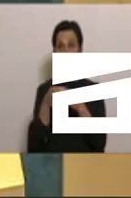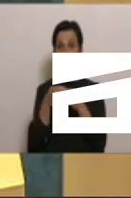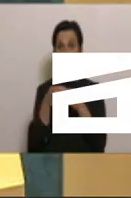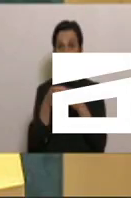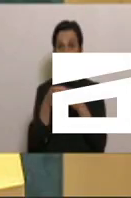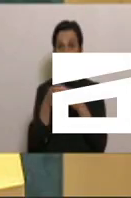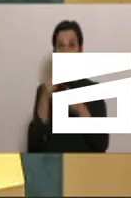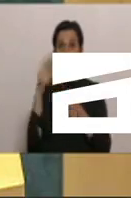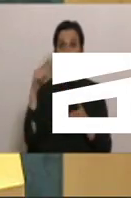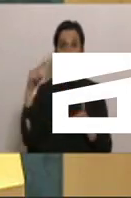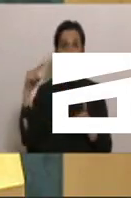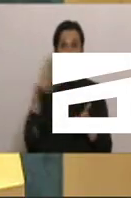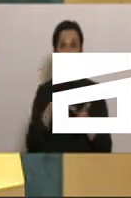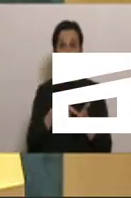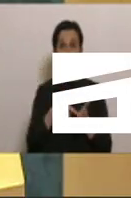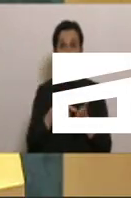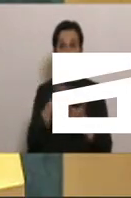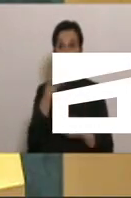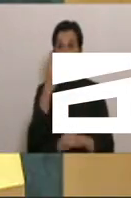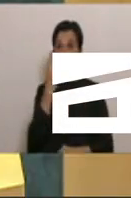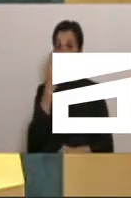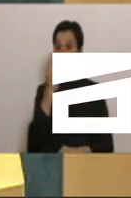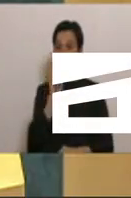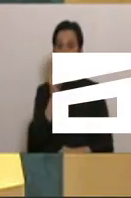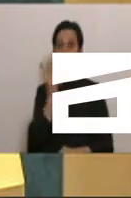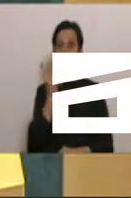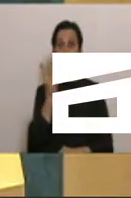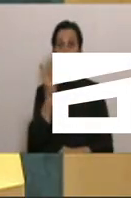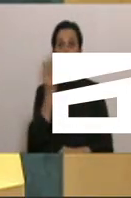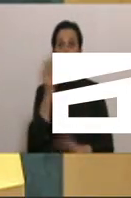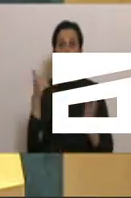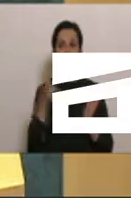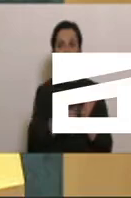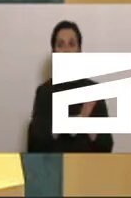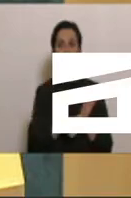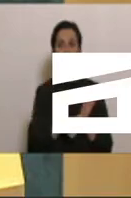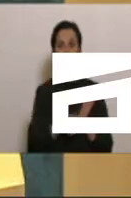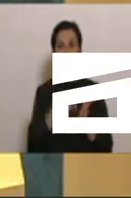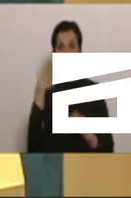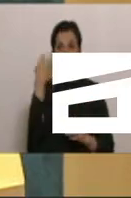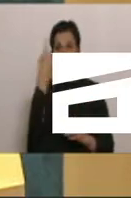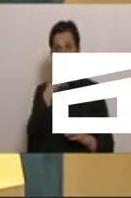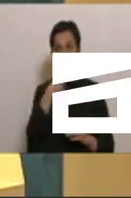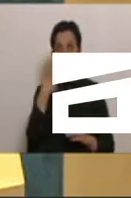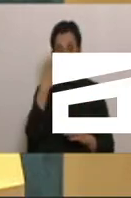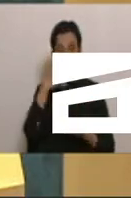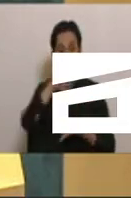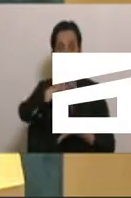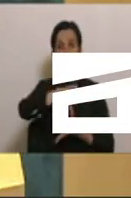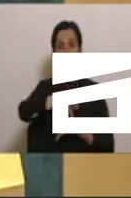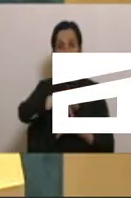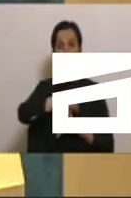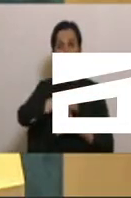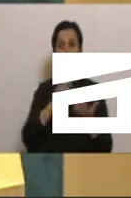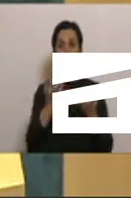თითი მიაჭირა ღილაკს ორჯერ, ერთხელ კი არა ორჯერ, და პირადად მიიღო მონაწილეობა, პირადად